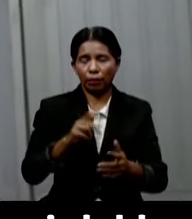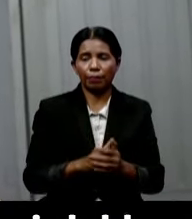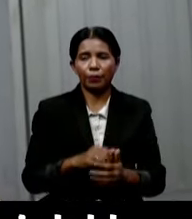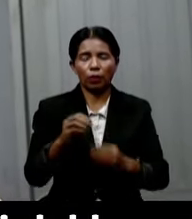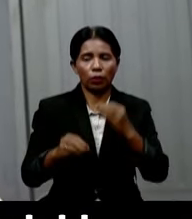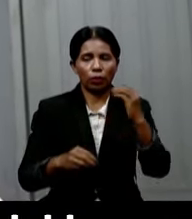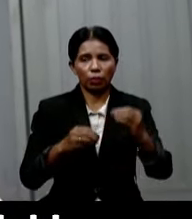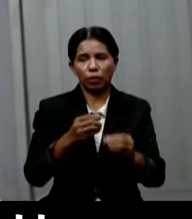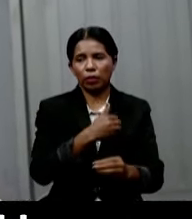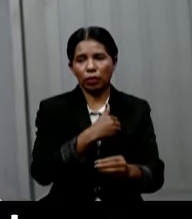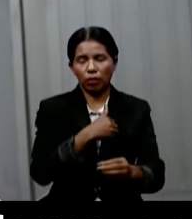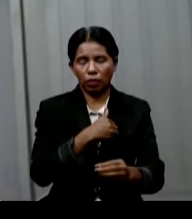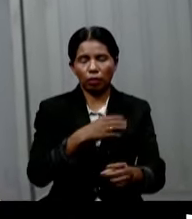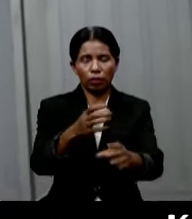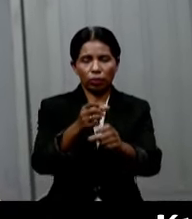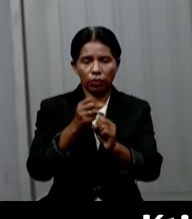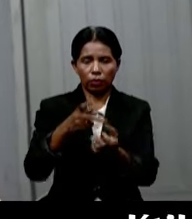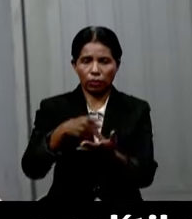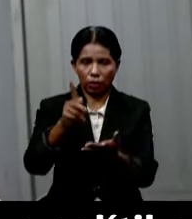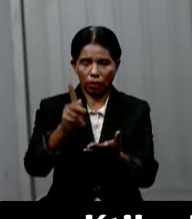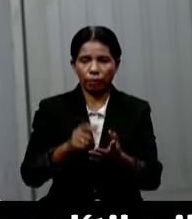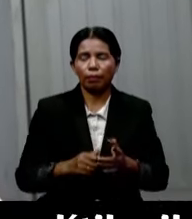significa sedau belai halo eviksaun